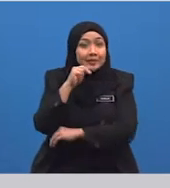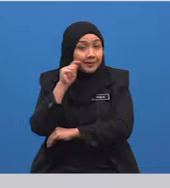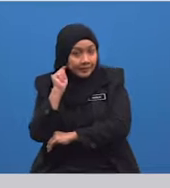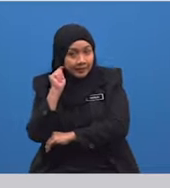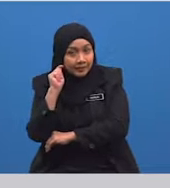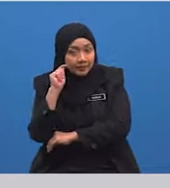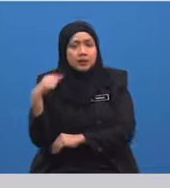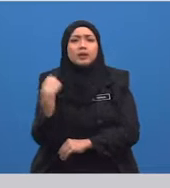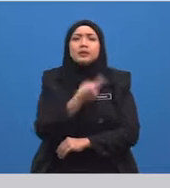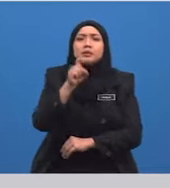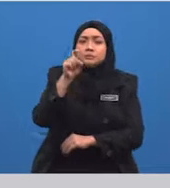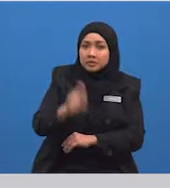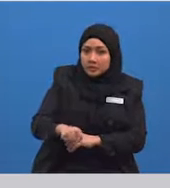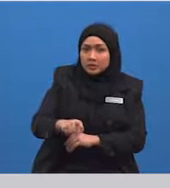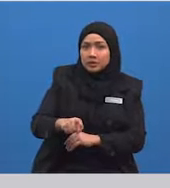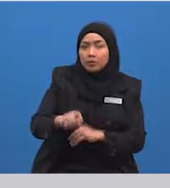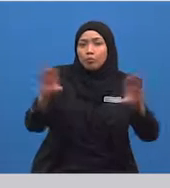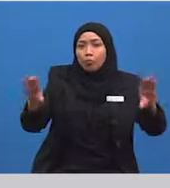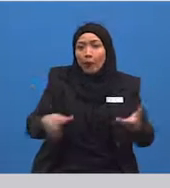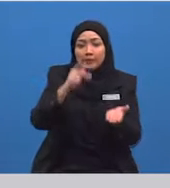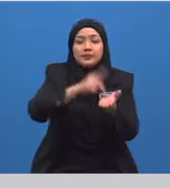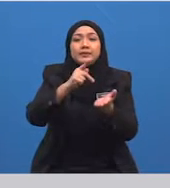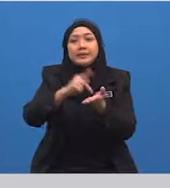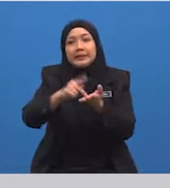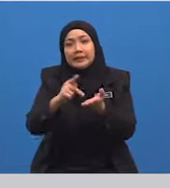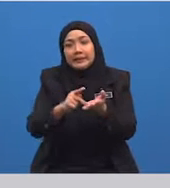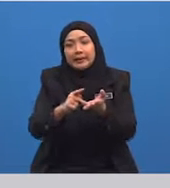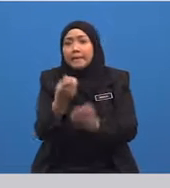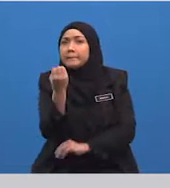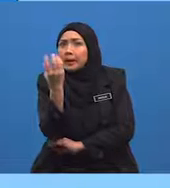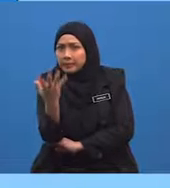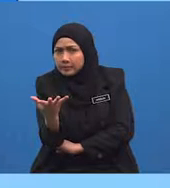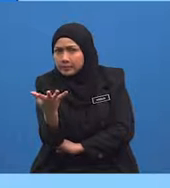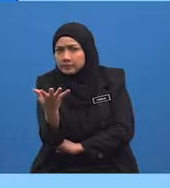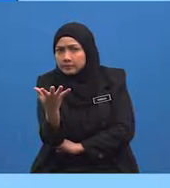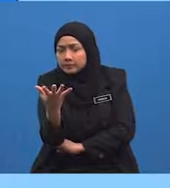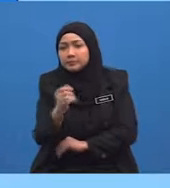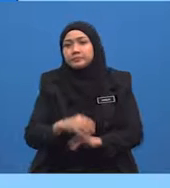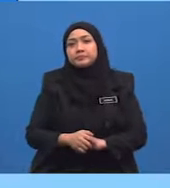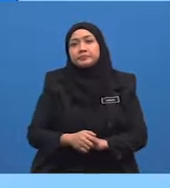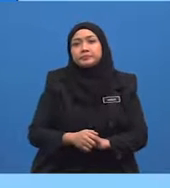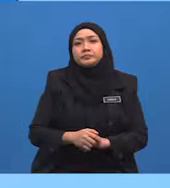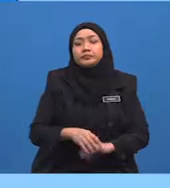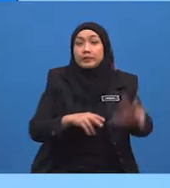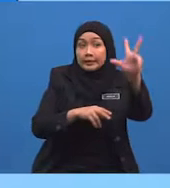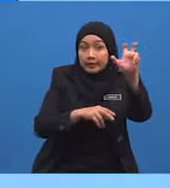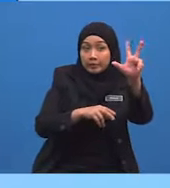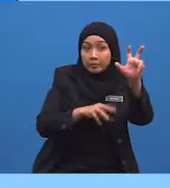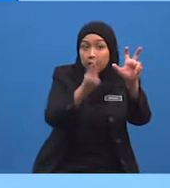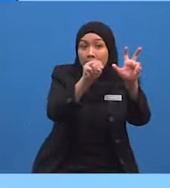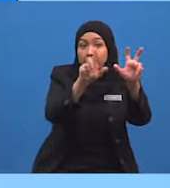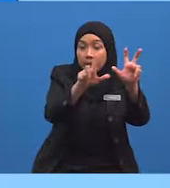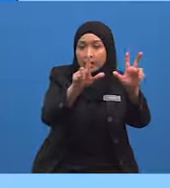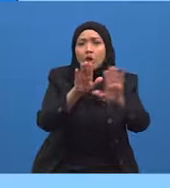perlu membuat sedikit pengiraan. Bacaan awal tolak bacaan